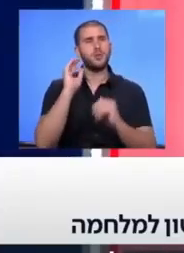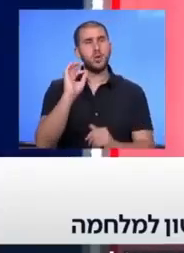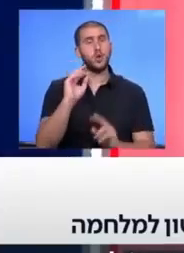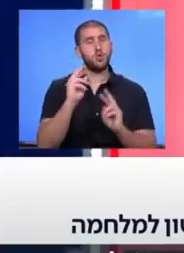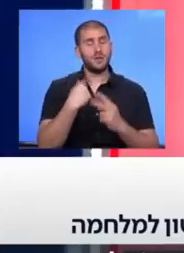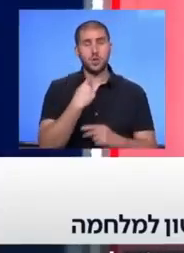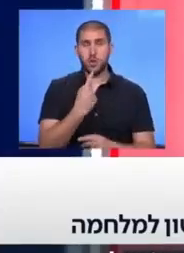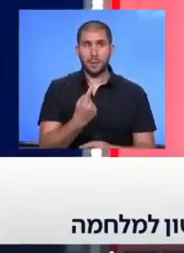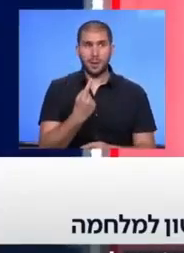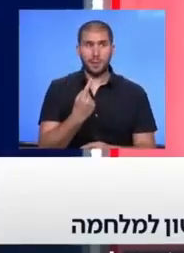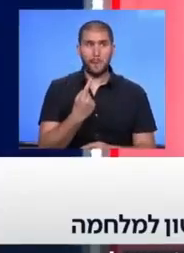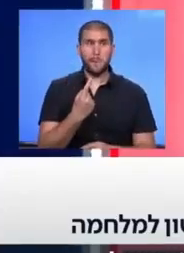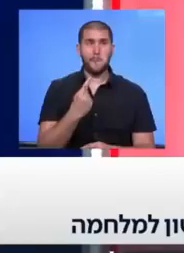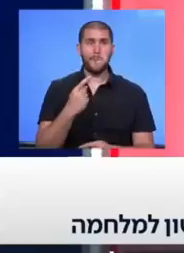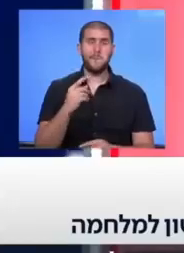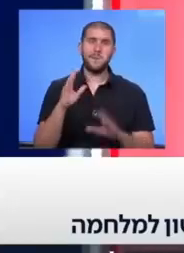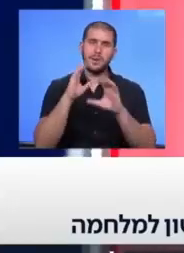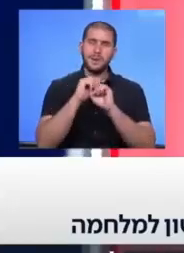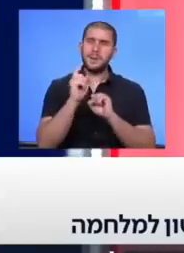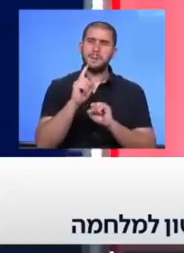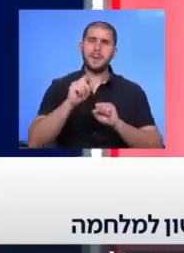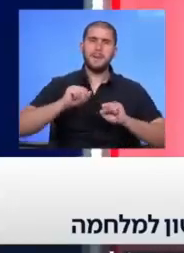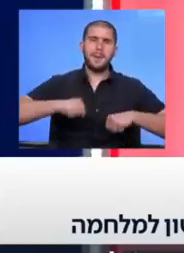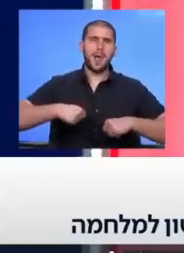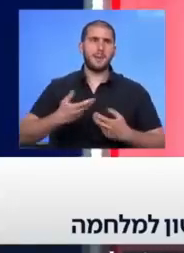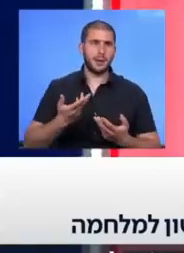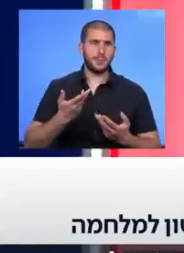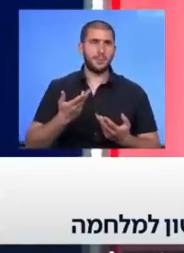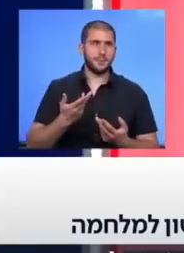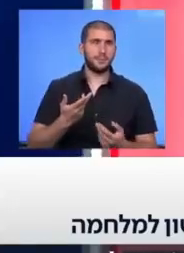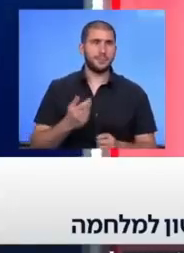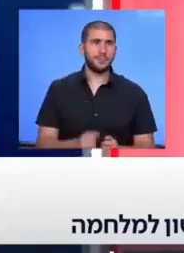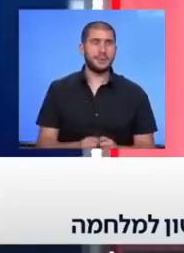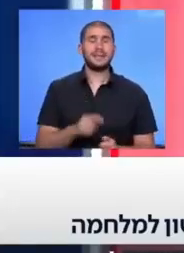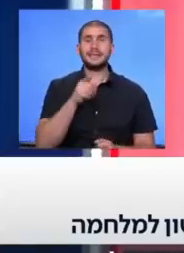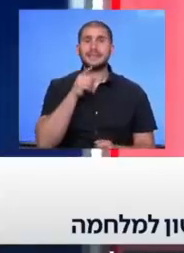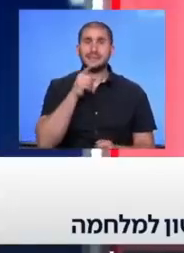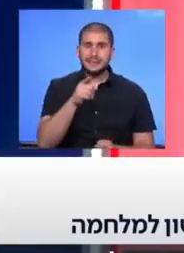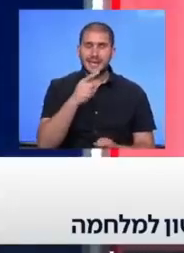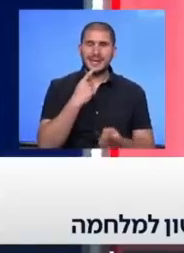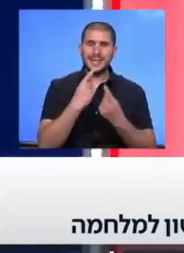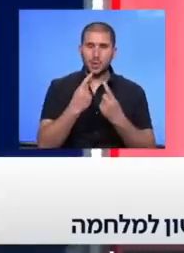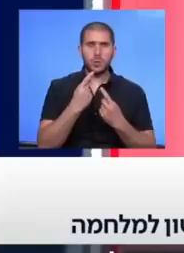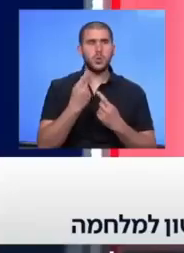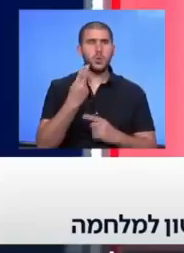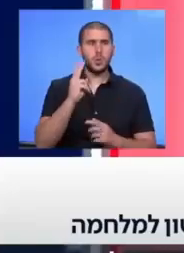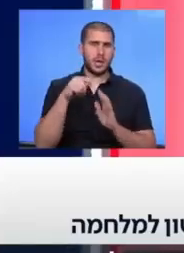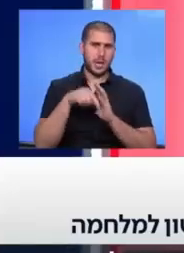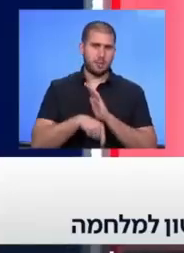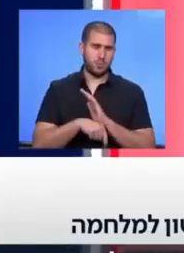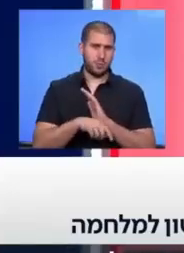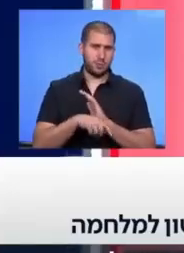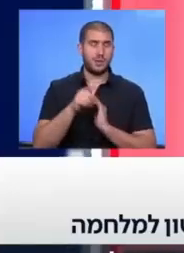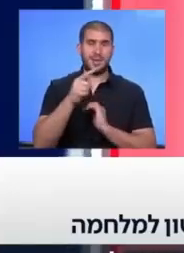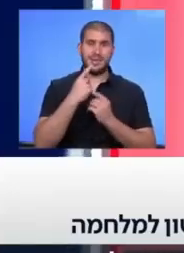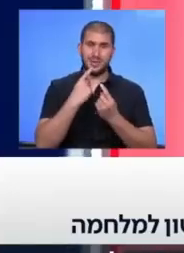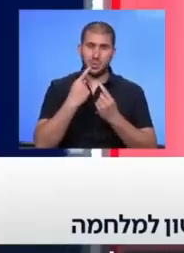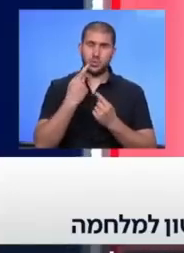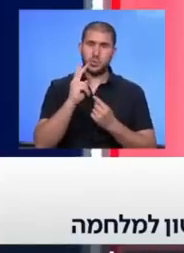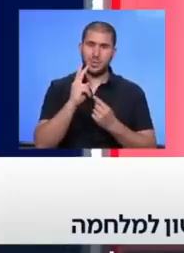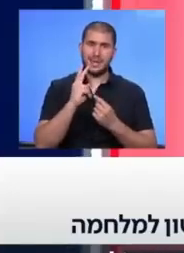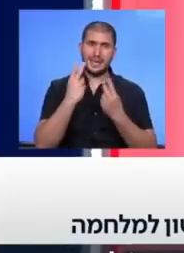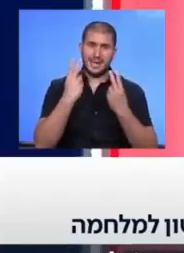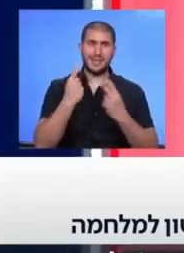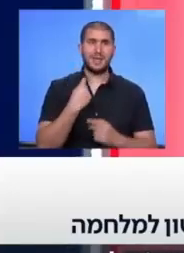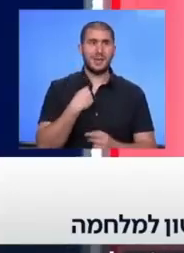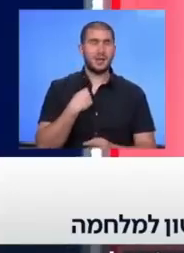אני בקונוטציה... מי בעל הבית? מי בעל הבית, בדיוק. אוקיי. וזה דיון שהוא הרבה יותר עמוק. והוא דיון הרבה יותר קריטי, כי אנחנו